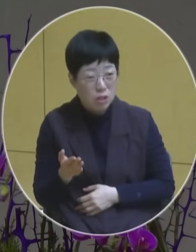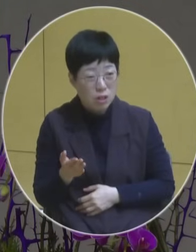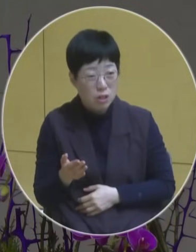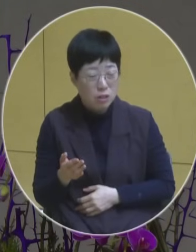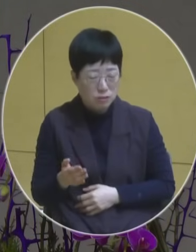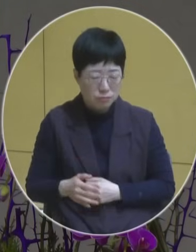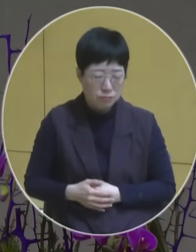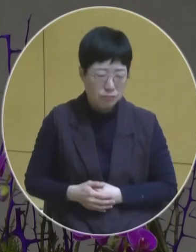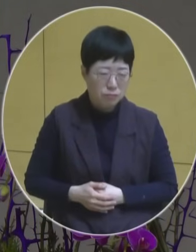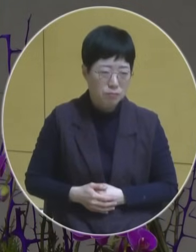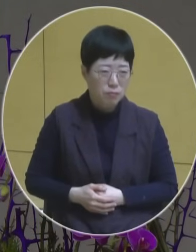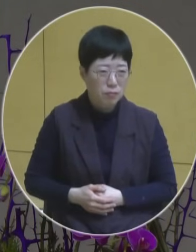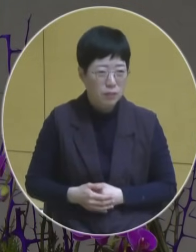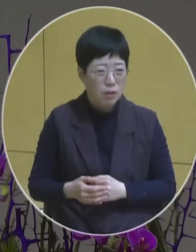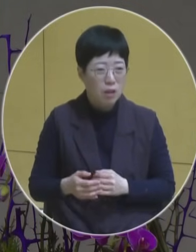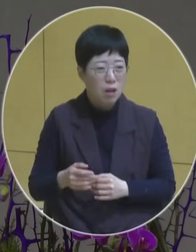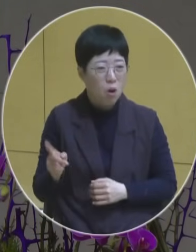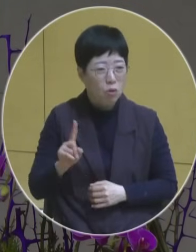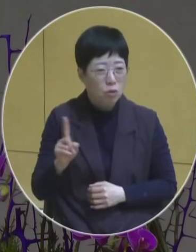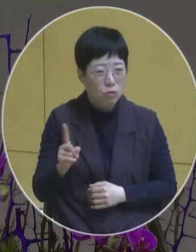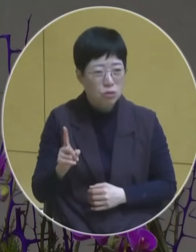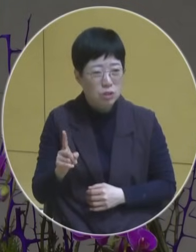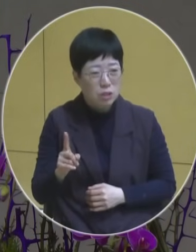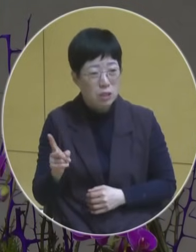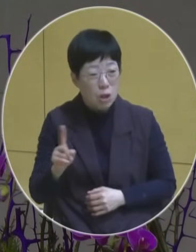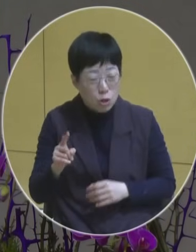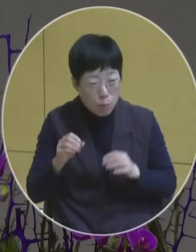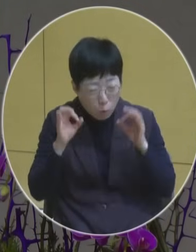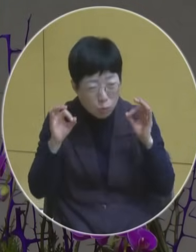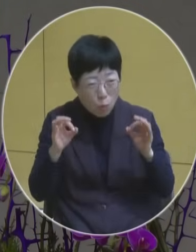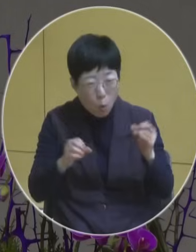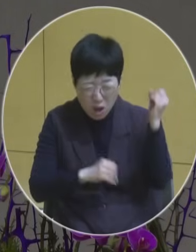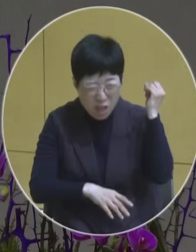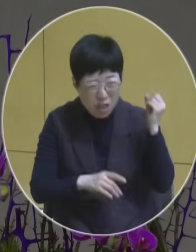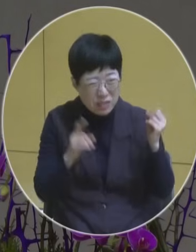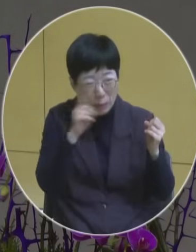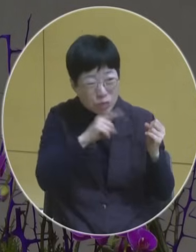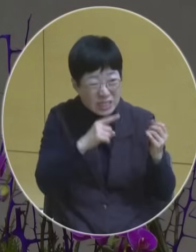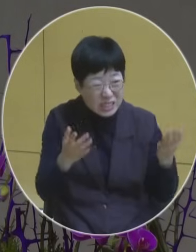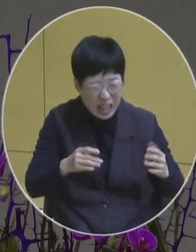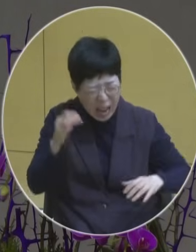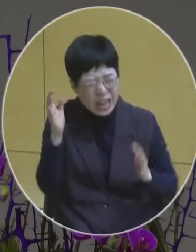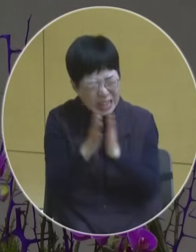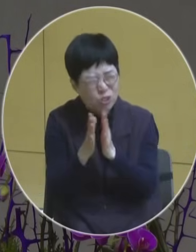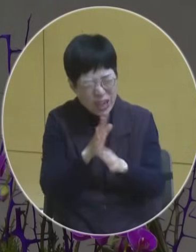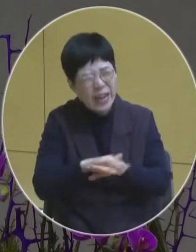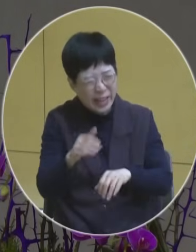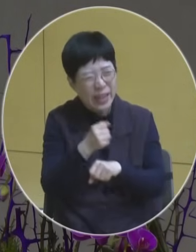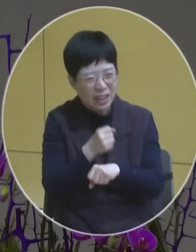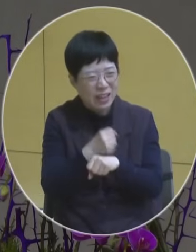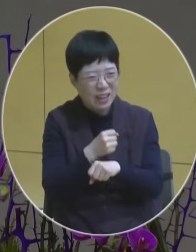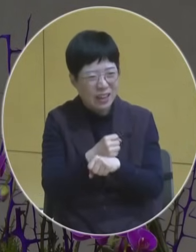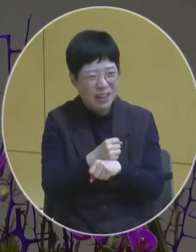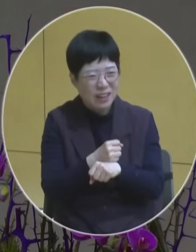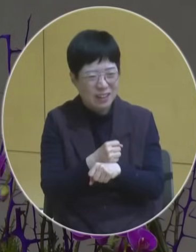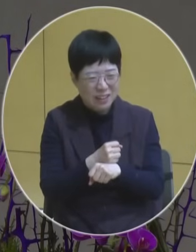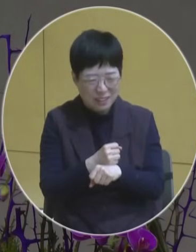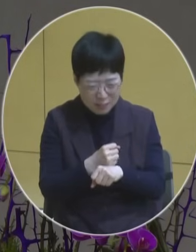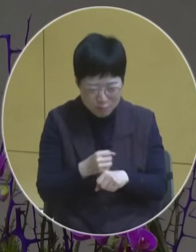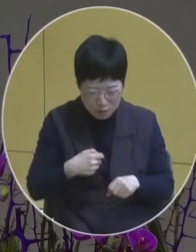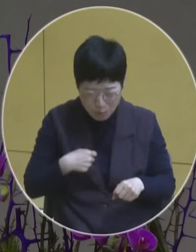일은 가르쳐주지 않아도 잘 알아요. 우리 본성이 타락했기 때문에 죄라는 것은 우리에게